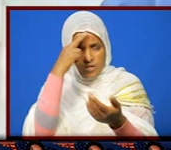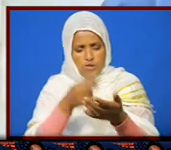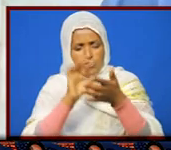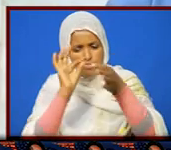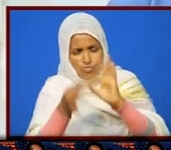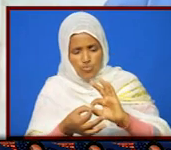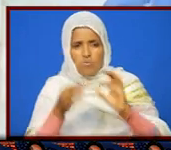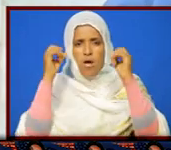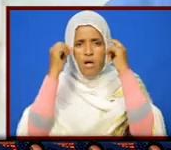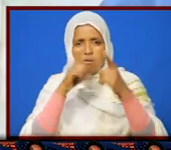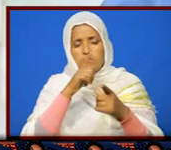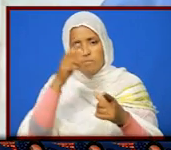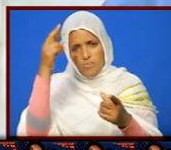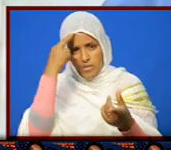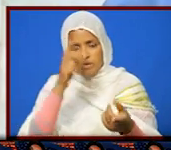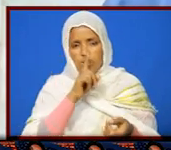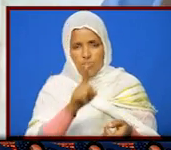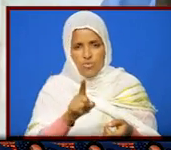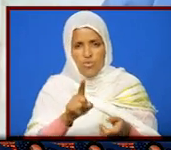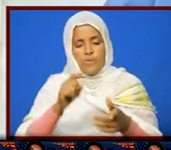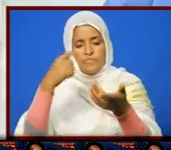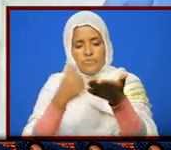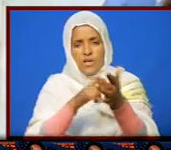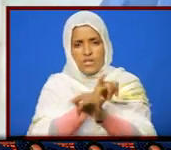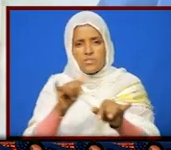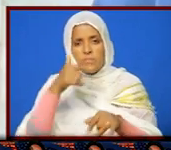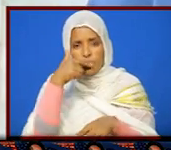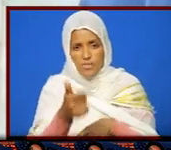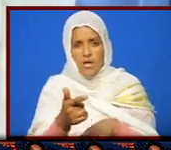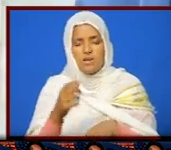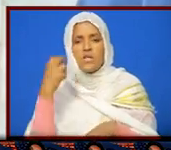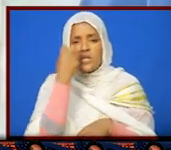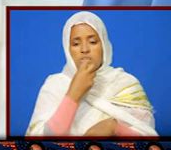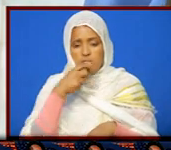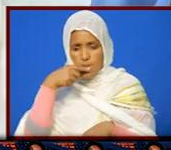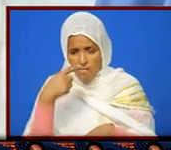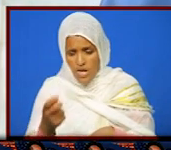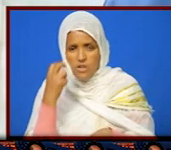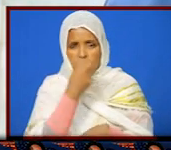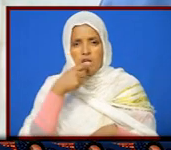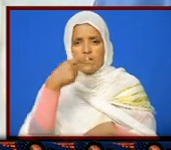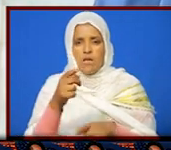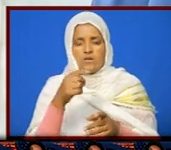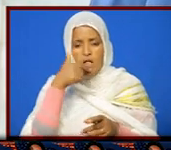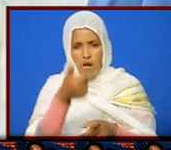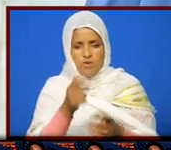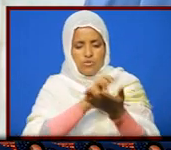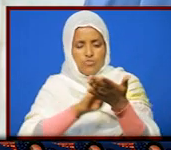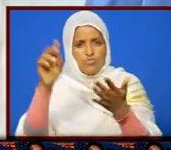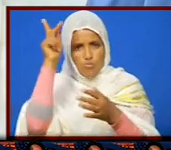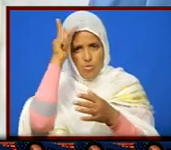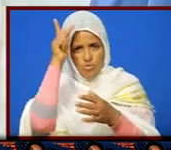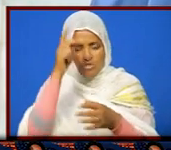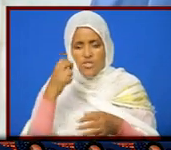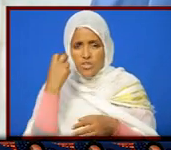ነው፣ መጻሕፍትን ትርጉማቸውን ባለመተርጎም ነው። እንዲህ አባራ እንዲህ ይላል፣ ልሳን የሚናገር ልሳን ይናገር አለ ቅዱስ